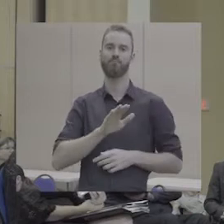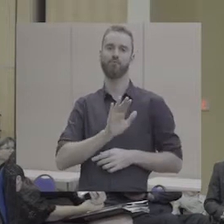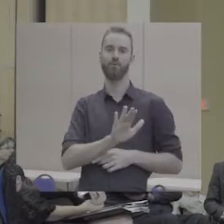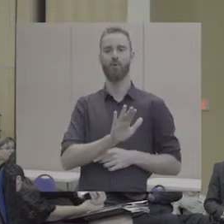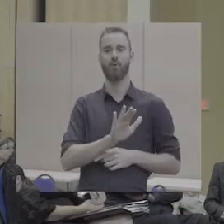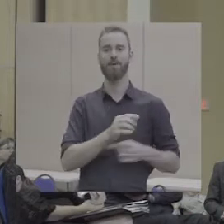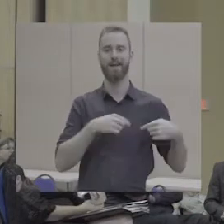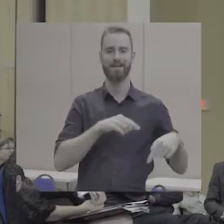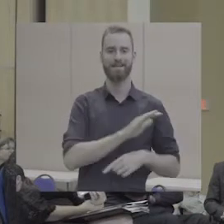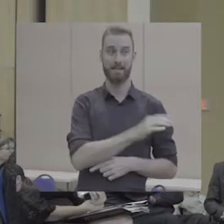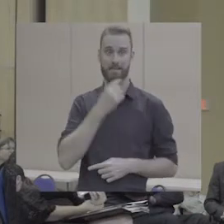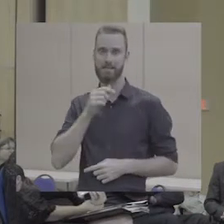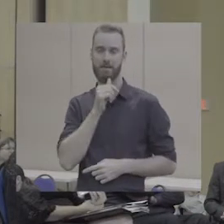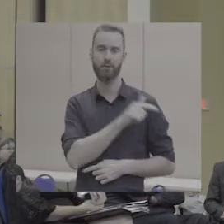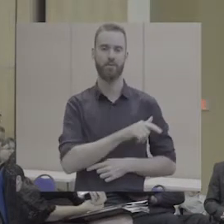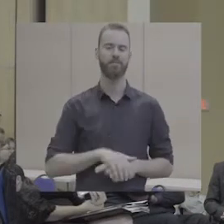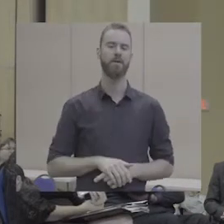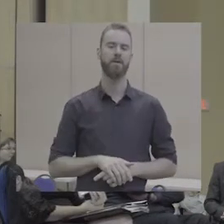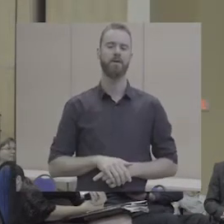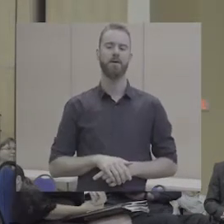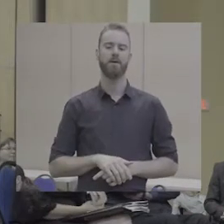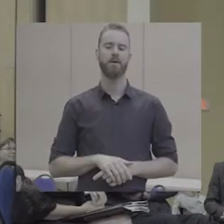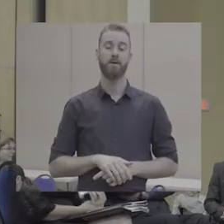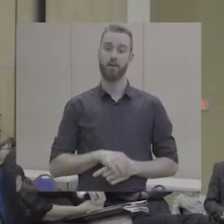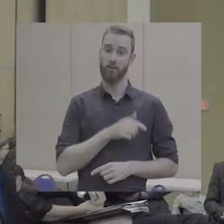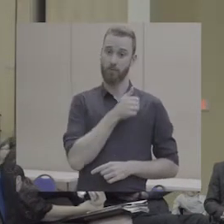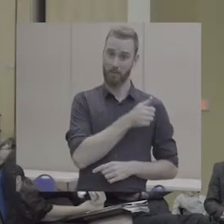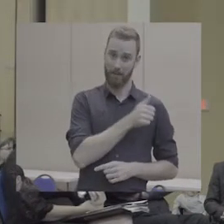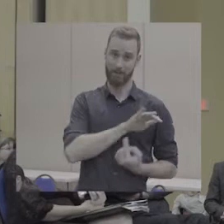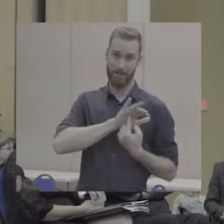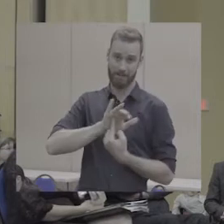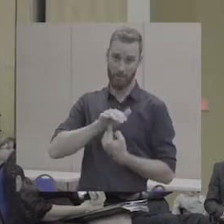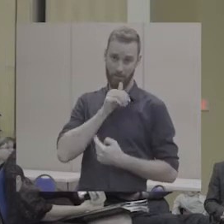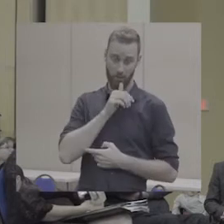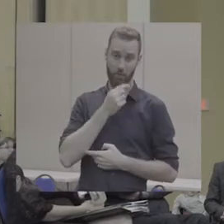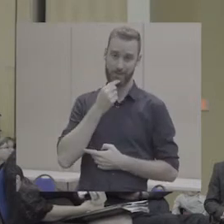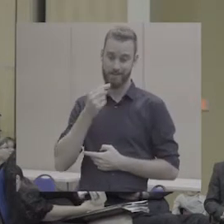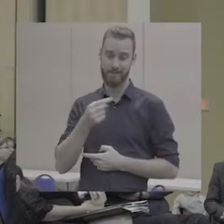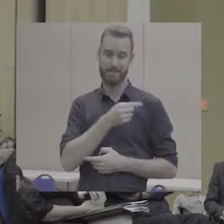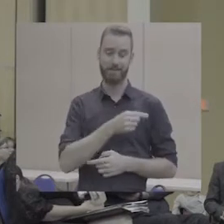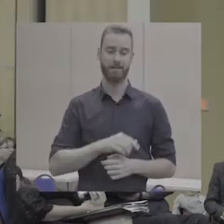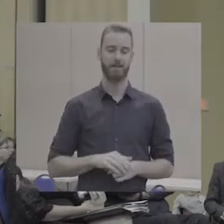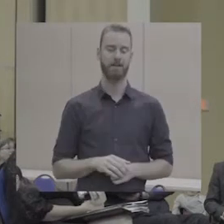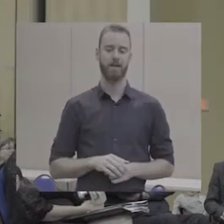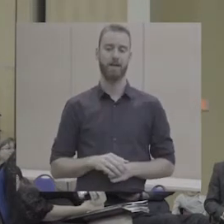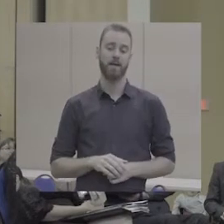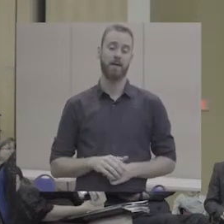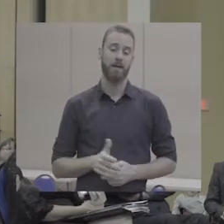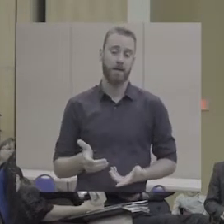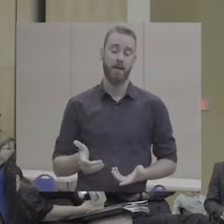Là, dans l'exemple que M. Altis a donné, il y aurait